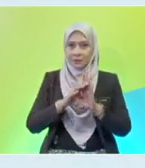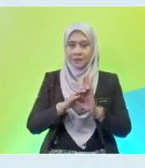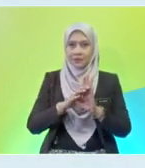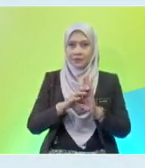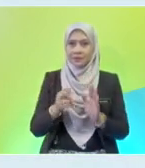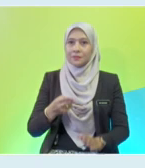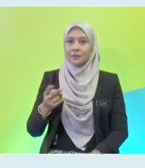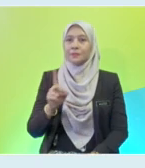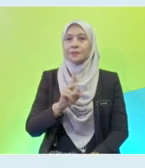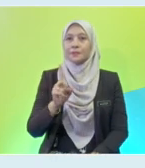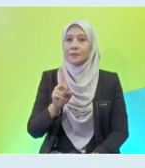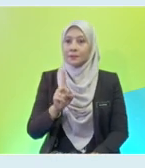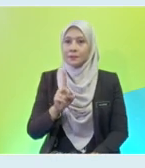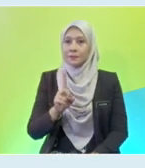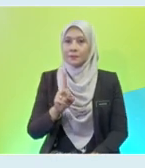unsur